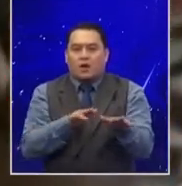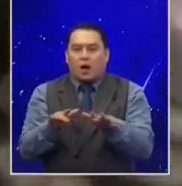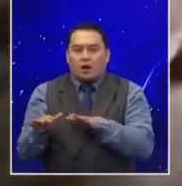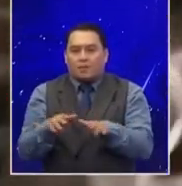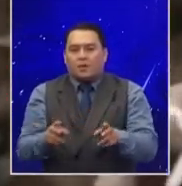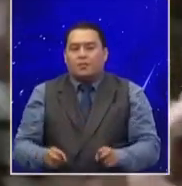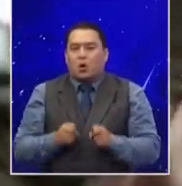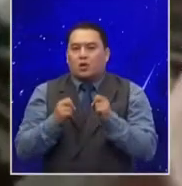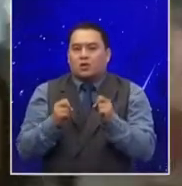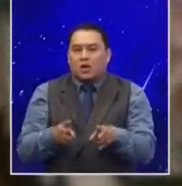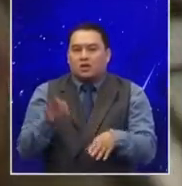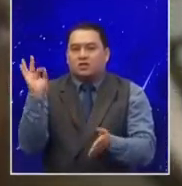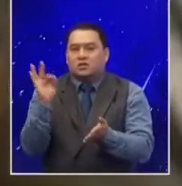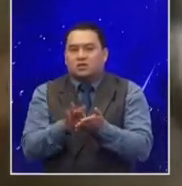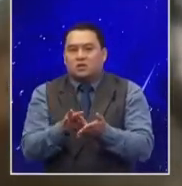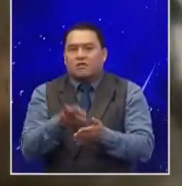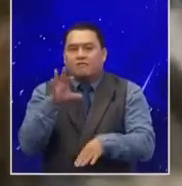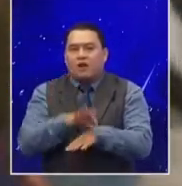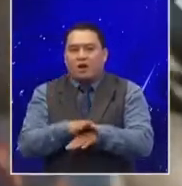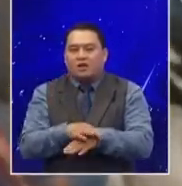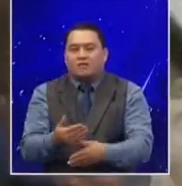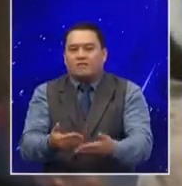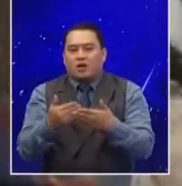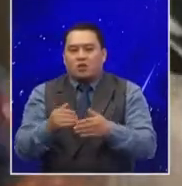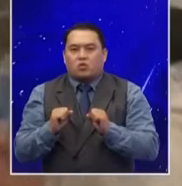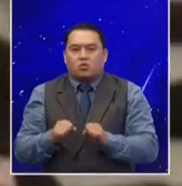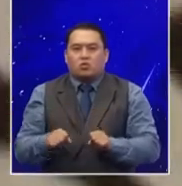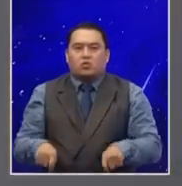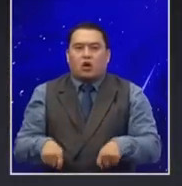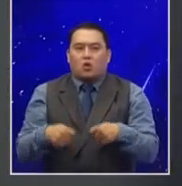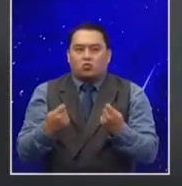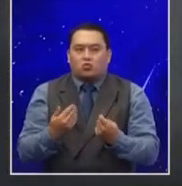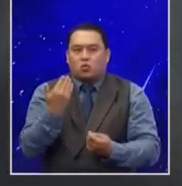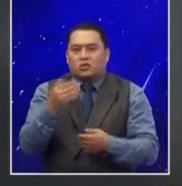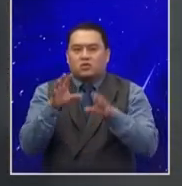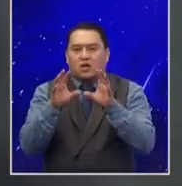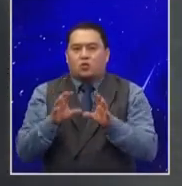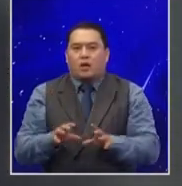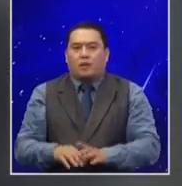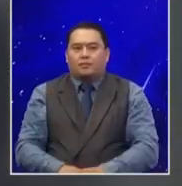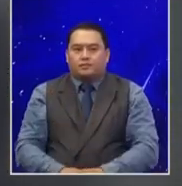мероприятие «Браконьер». Его цель – выявление и пресечение нарушений природоохранного законодательства.